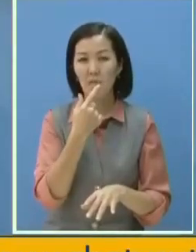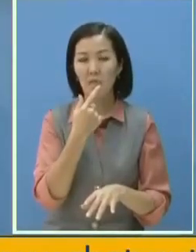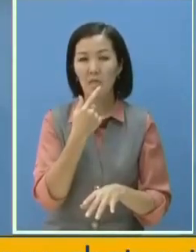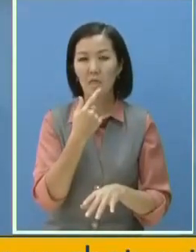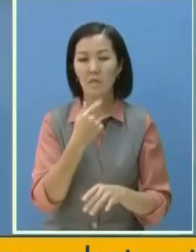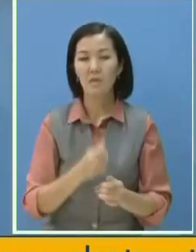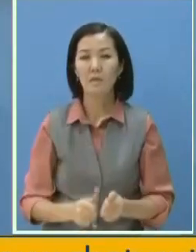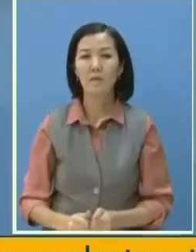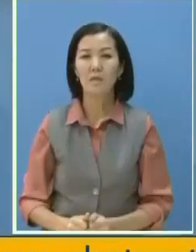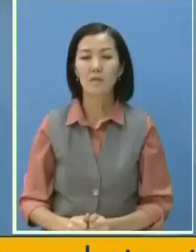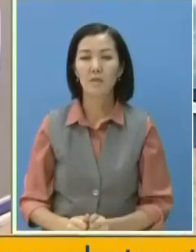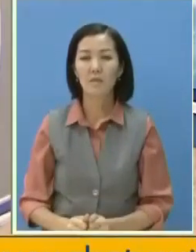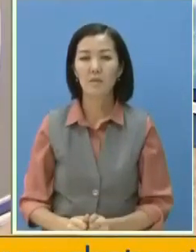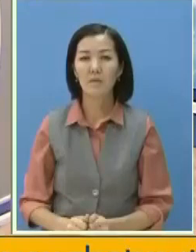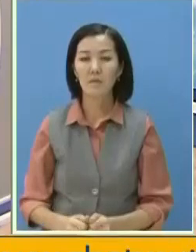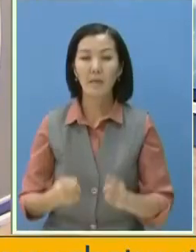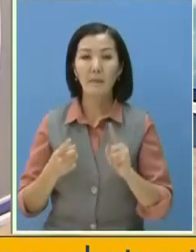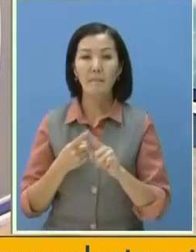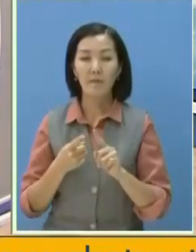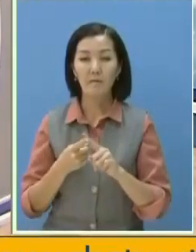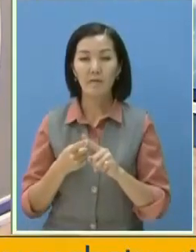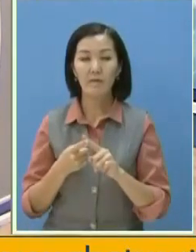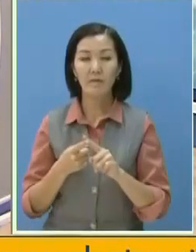носителем? Ну,